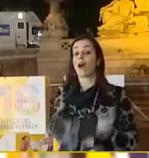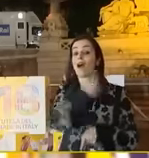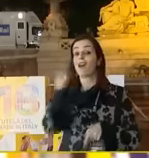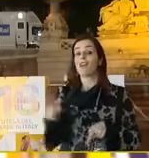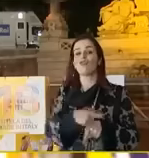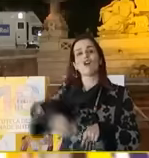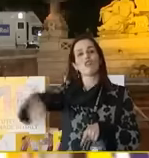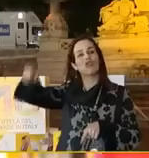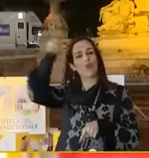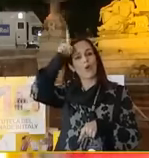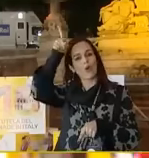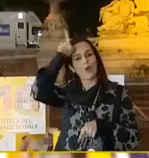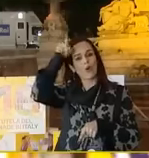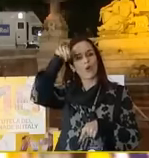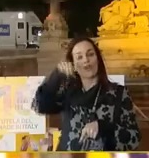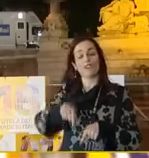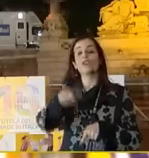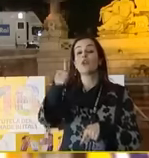Torino.